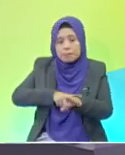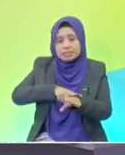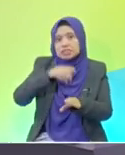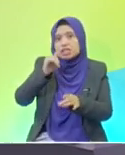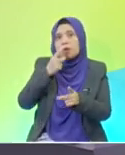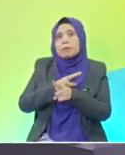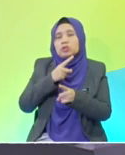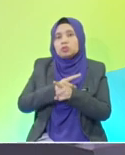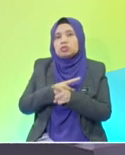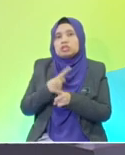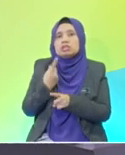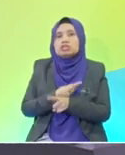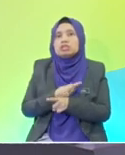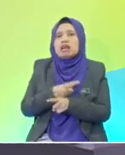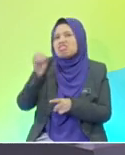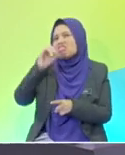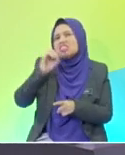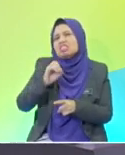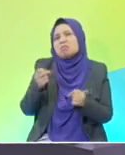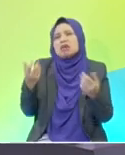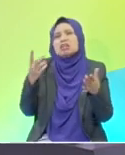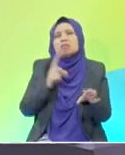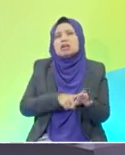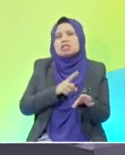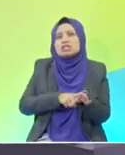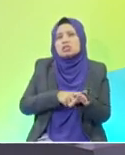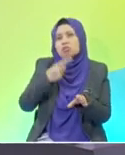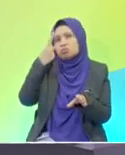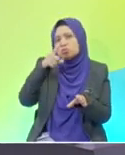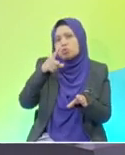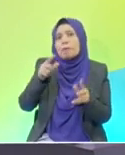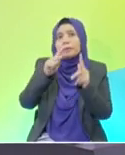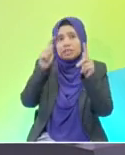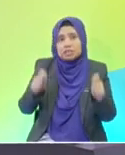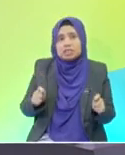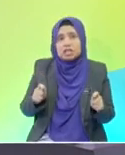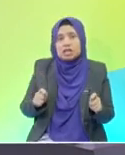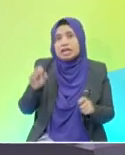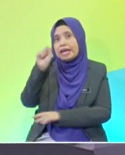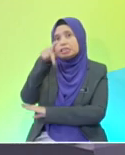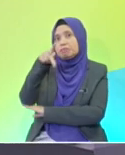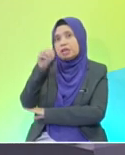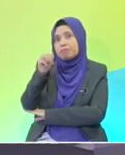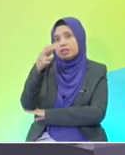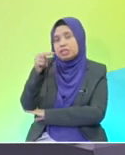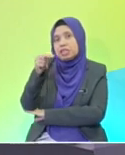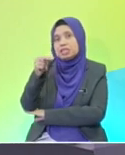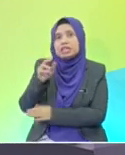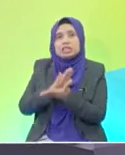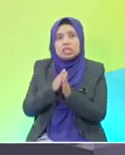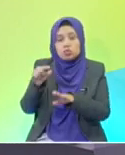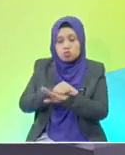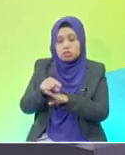sebenarnya kita sebenarnya kita sudah tak ada banyak masuk untuk periksa untuk pencak siaran SPN nanti so gunakan